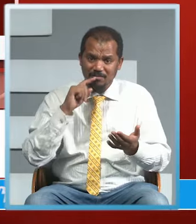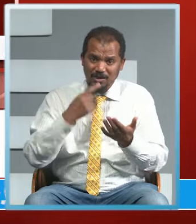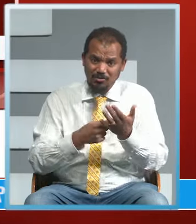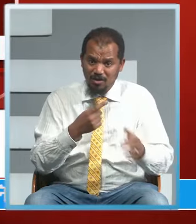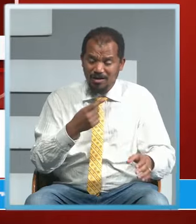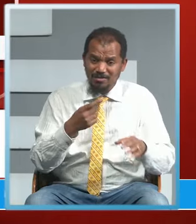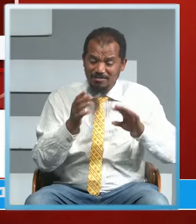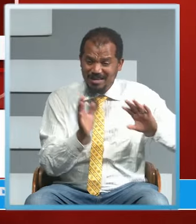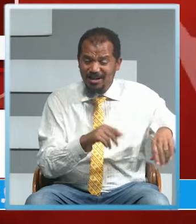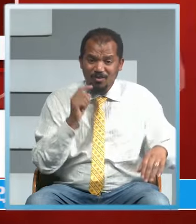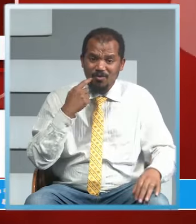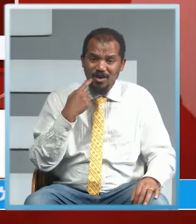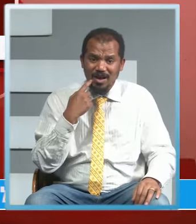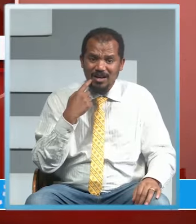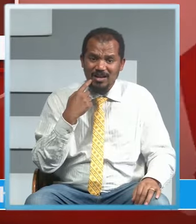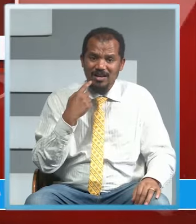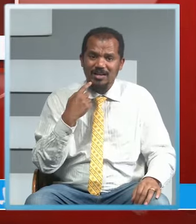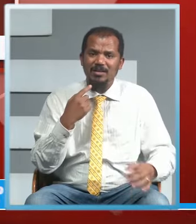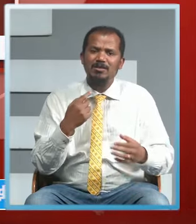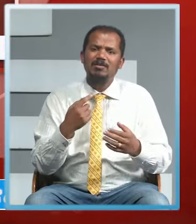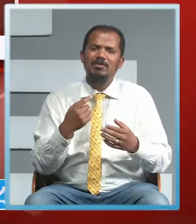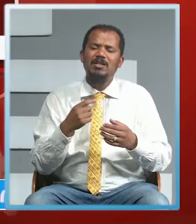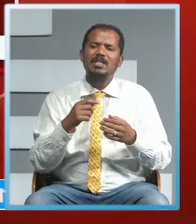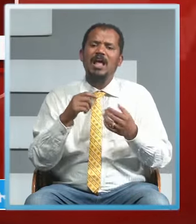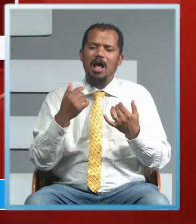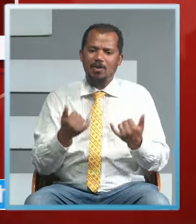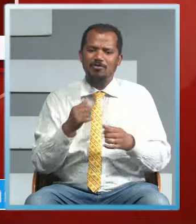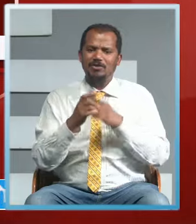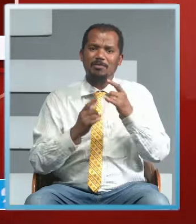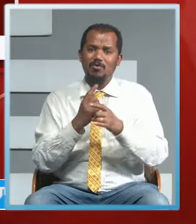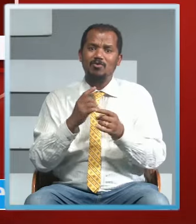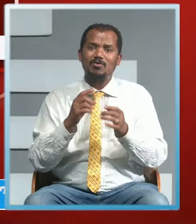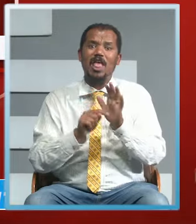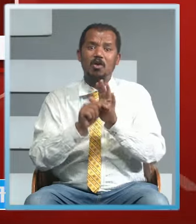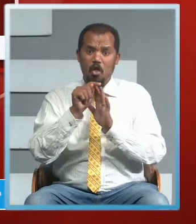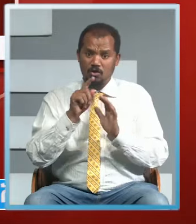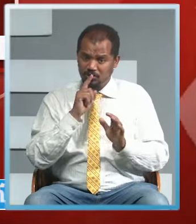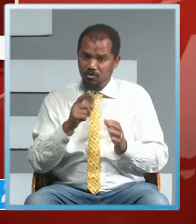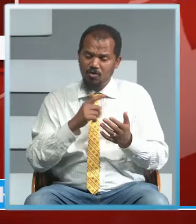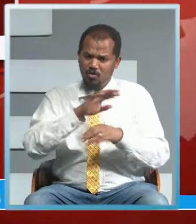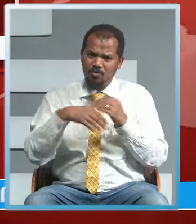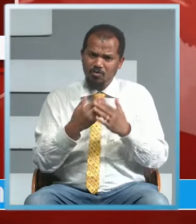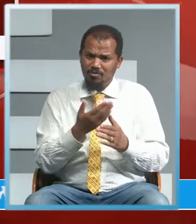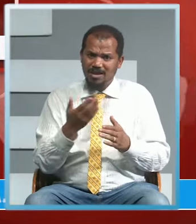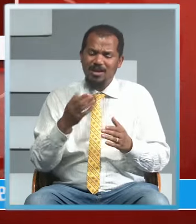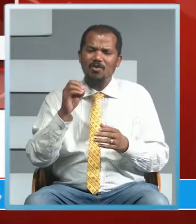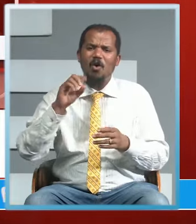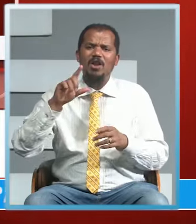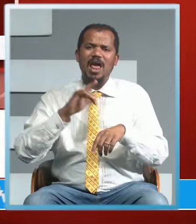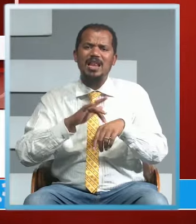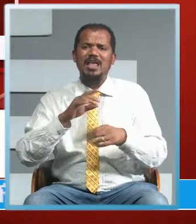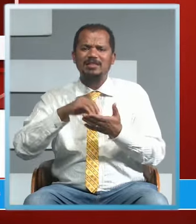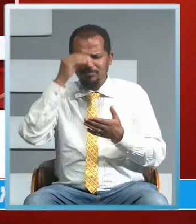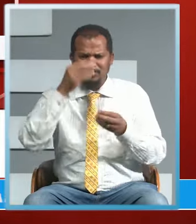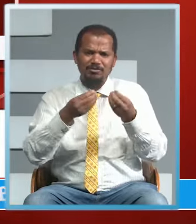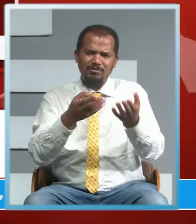እንደው ቢቀርባቸው እንኳን ስራ እንዲጀምሩ እድሉን ላያገኙ። ቴክኖሎጂ ዘመን ነው አይደለ? ይህ በኢንተርኔት ነው ሁሉ ነገር የሚሆነው። ኦንላይን ቢዝነስ የሚሰሩ ይኖራሉ፣